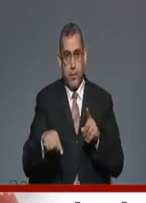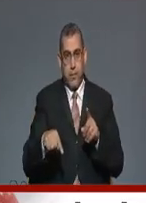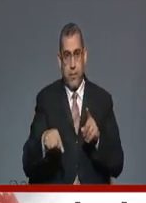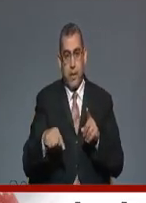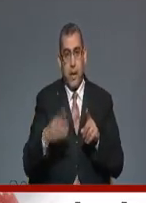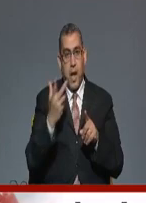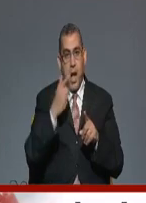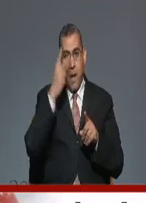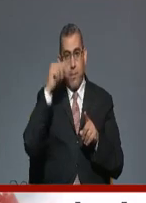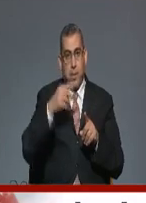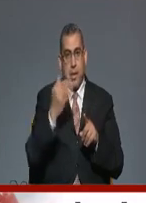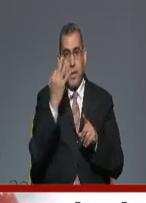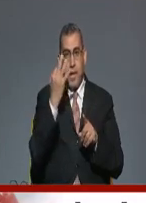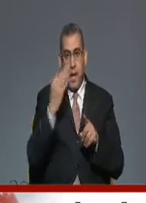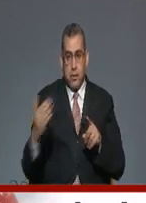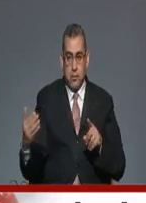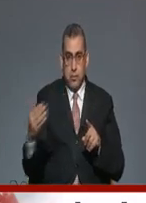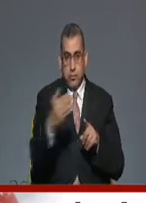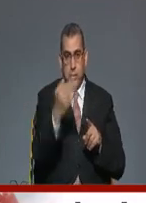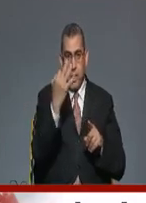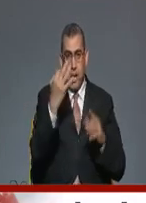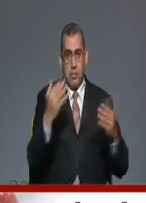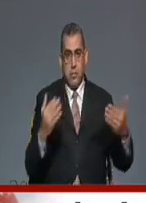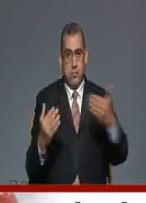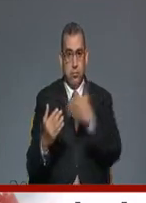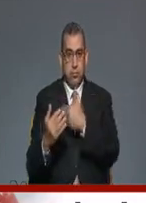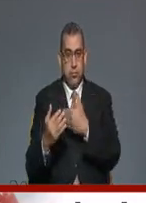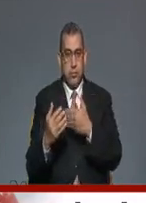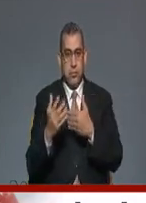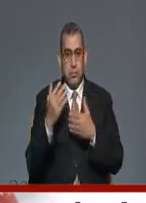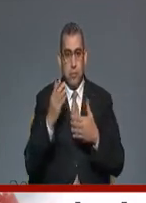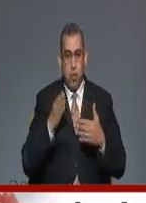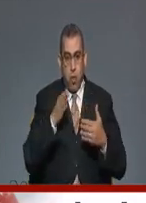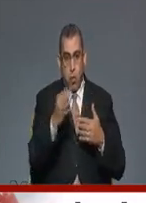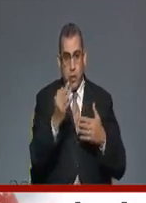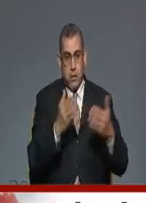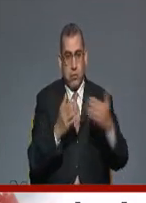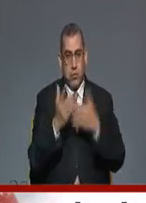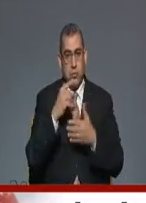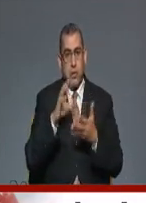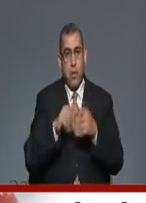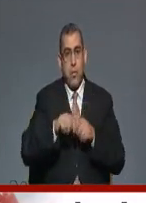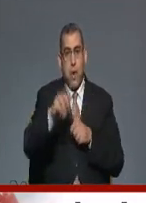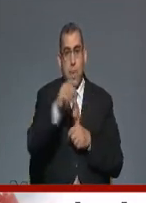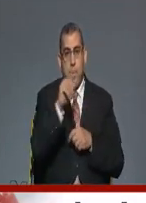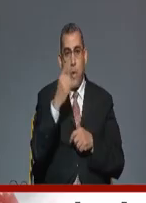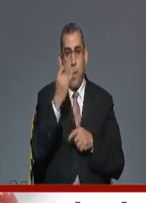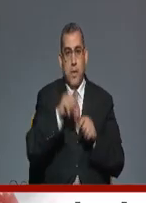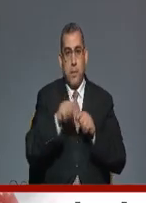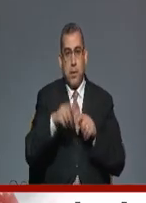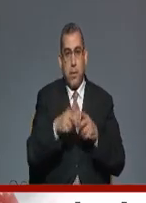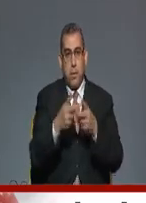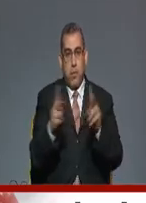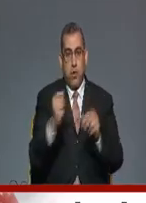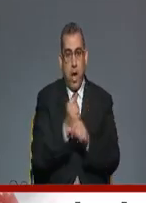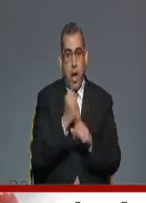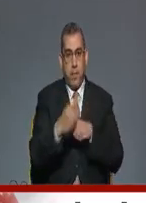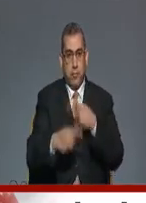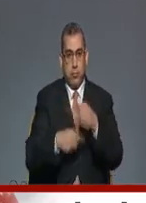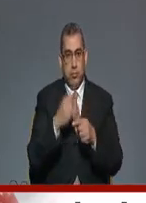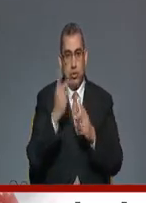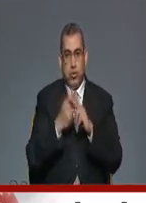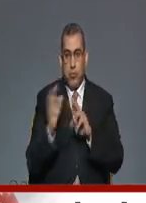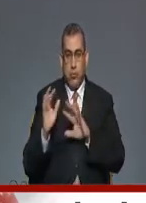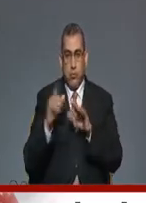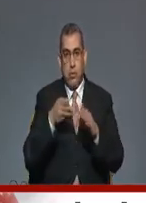عبارة عن 3 حارات للدخول و3 حارات للخروج بطول 150 متر مفتوح من أعلى. يستمر